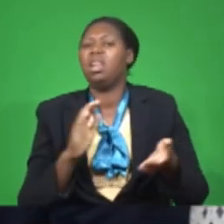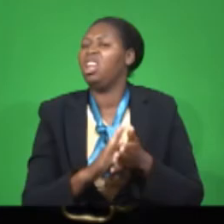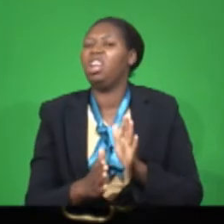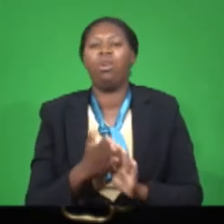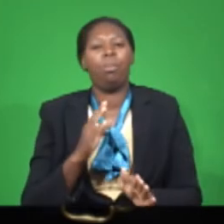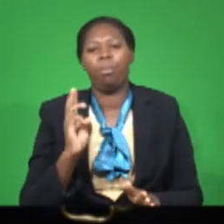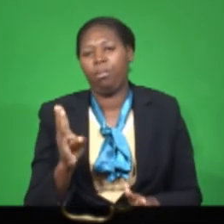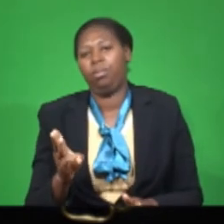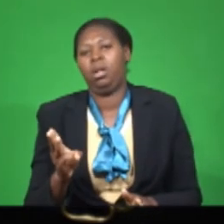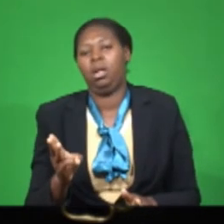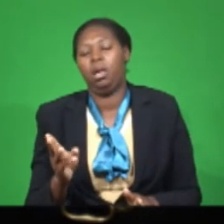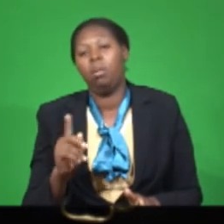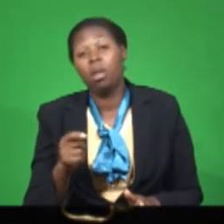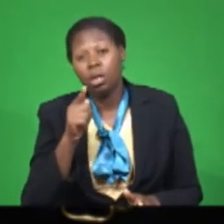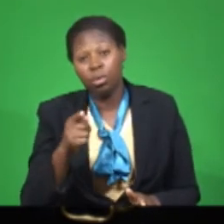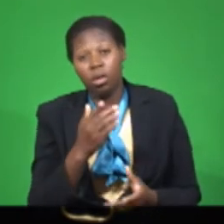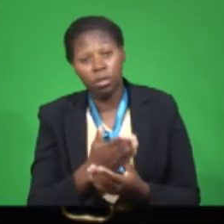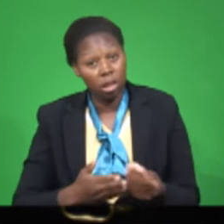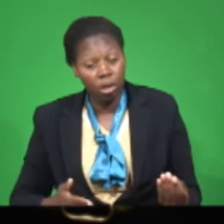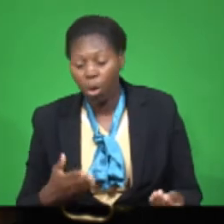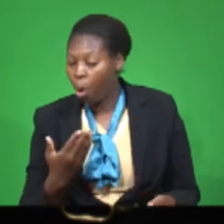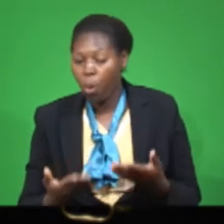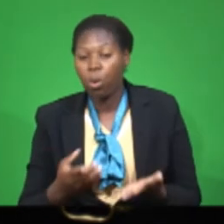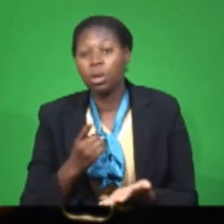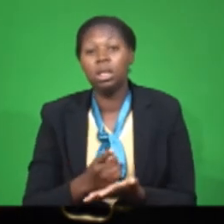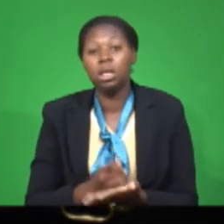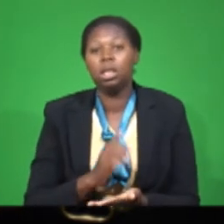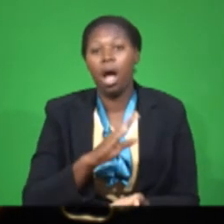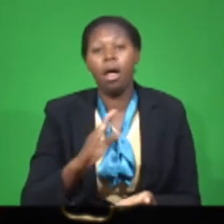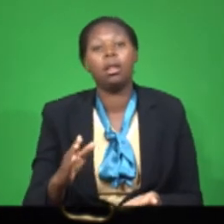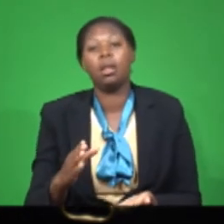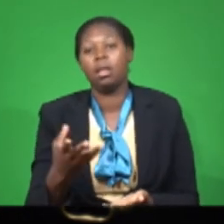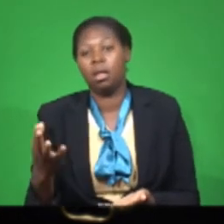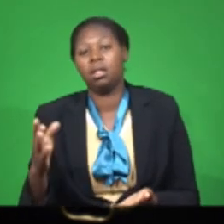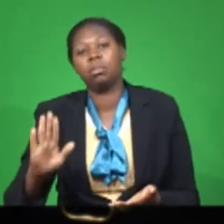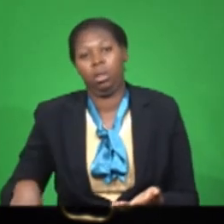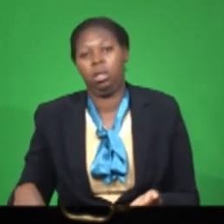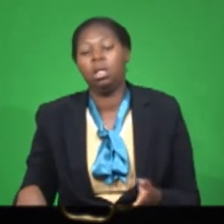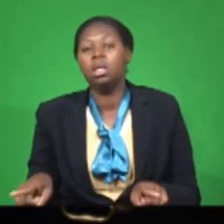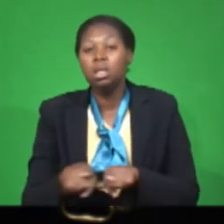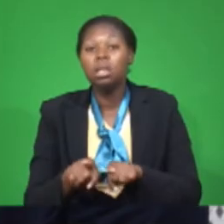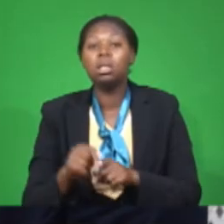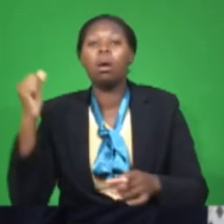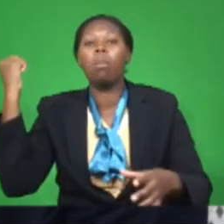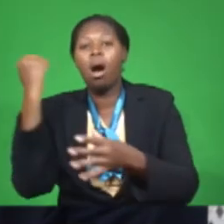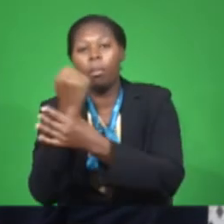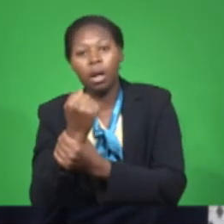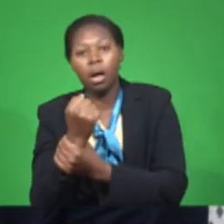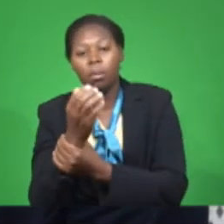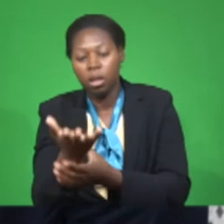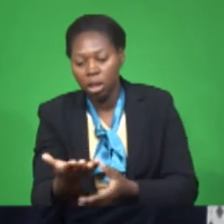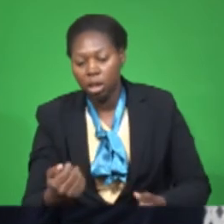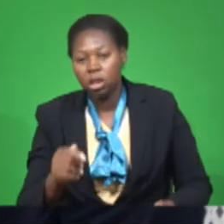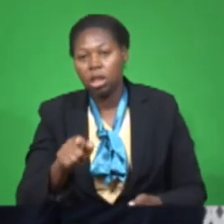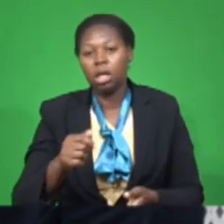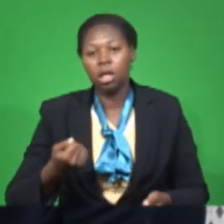Wakaita chumo chino chino nyazi samurai. Wazawate Abraham. Aka tora mendi. Aka miti samana. Aka shara Ishmael. Hati